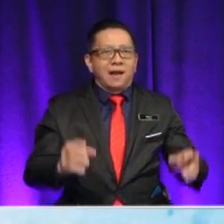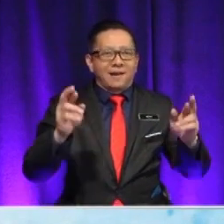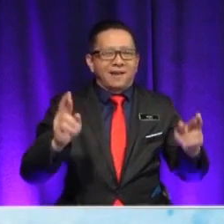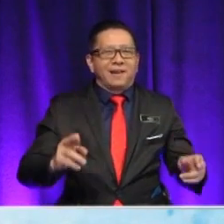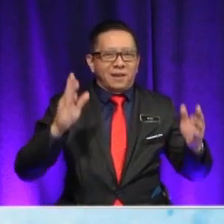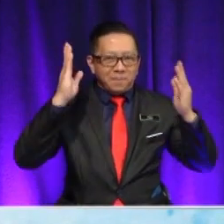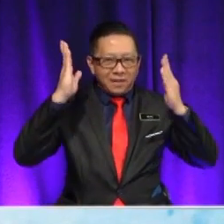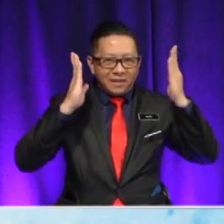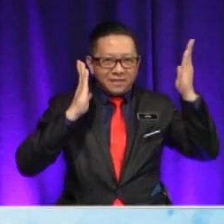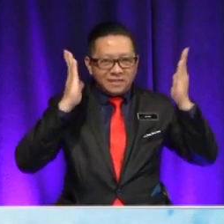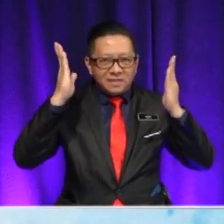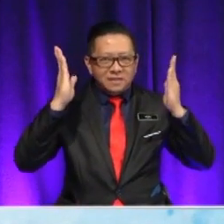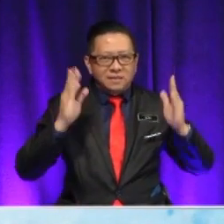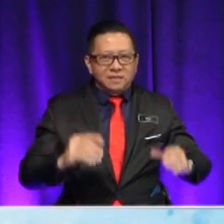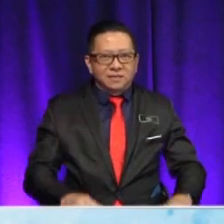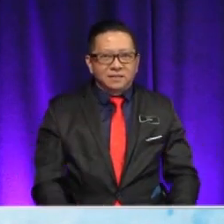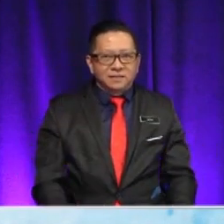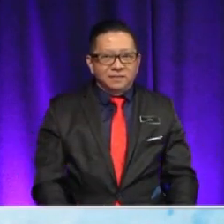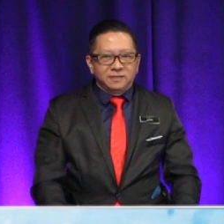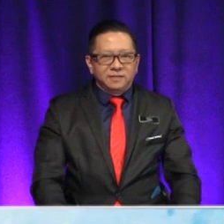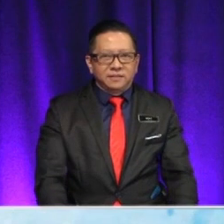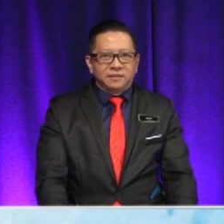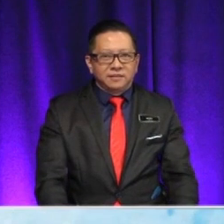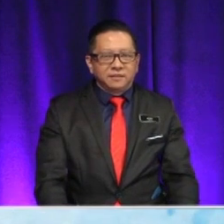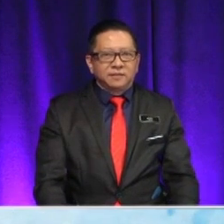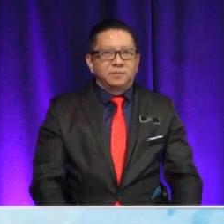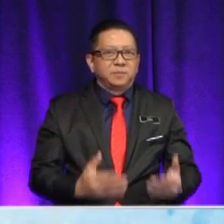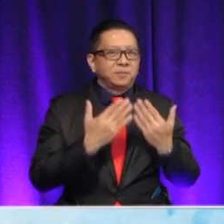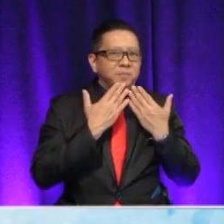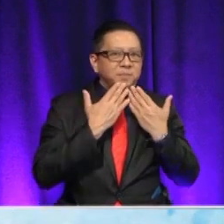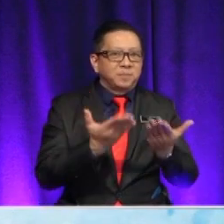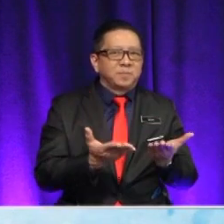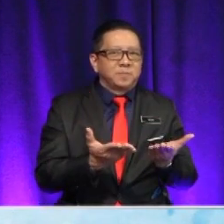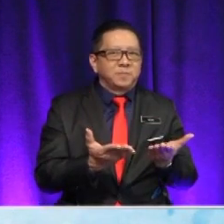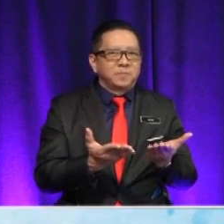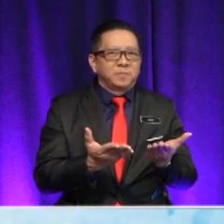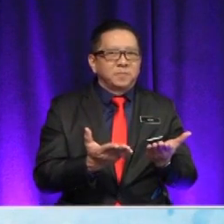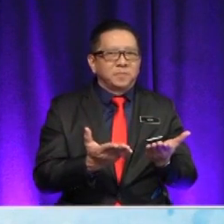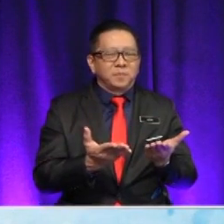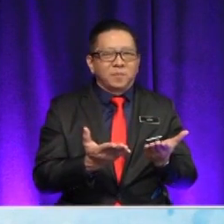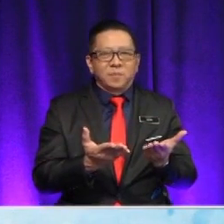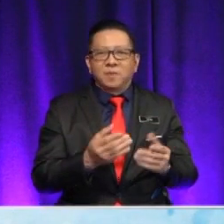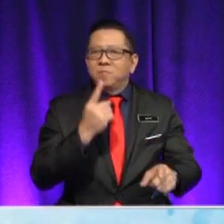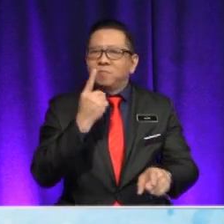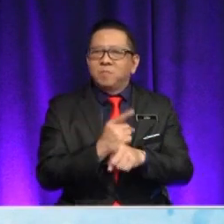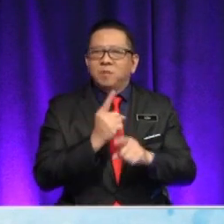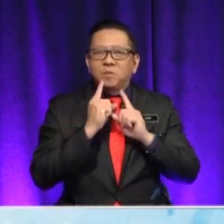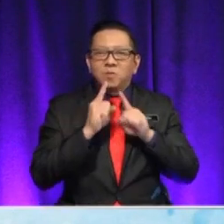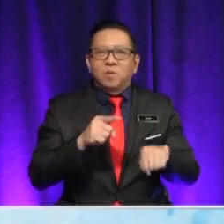Rakyat Malaysia. Rakyat di Malaysia lah. Okey. Terima kasih Akila. Sekuntum bunga untuk